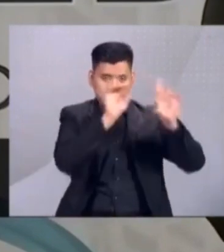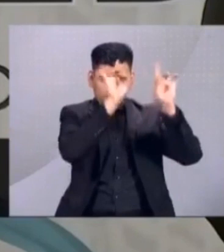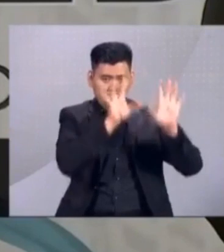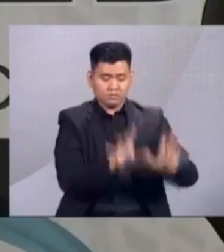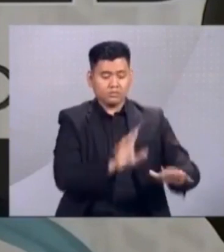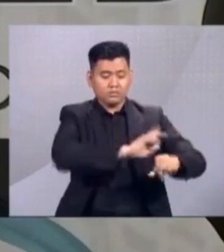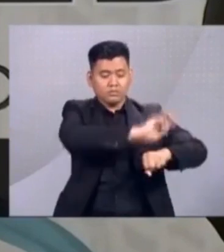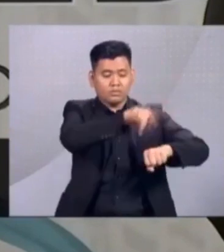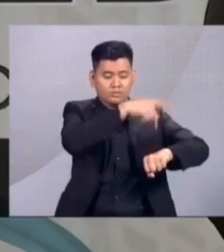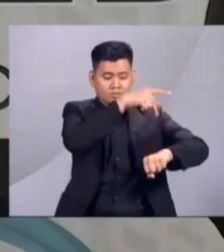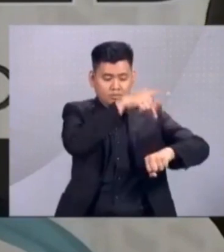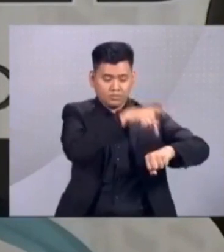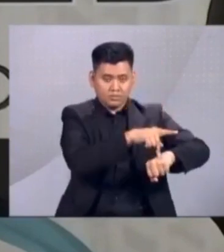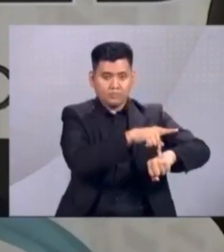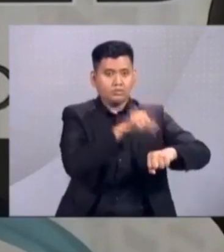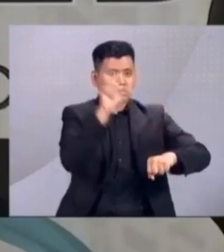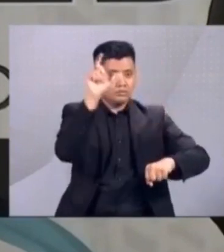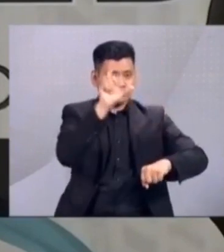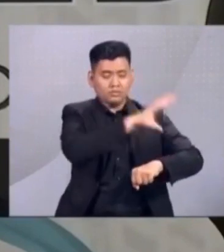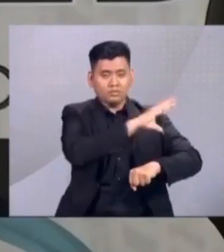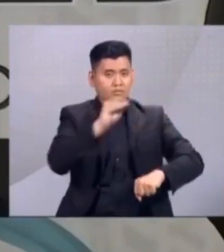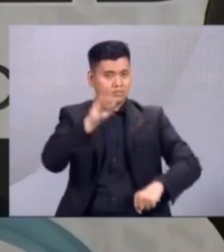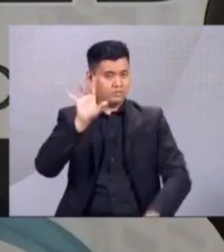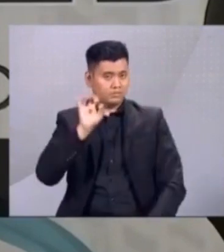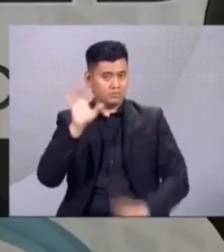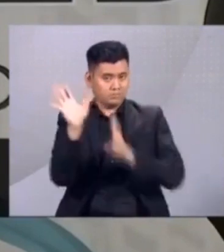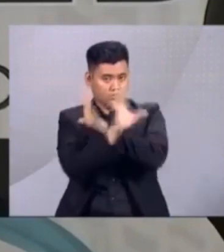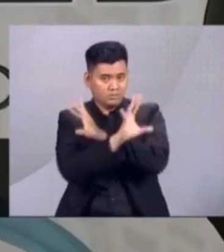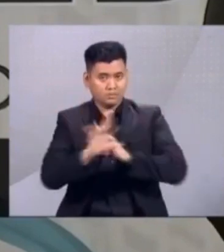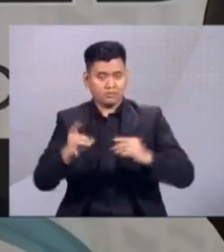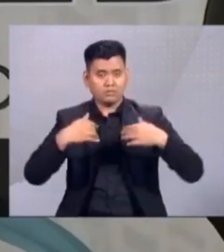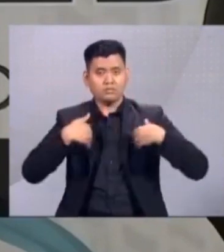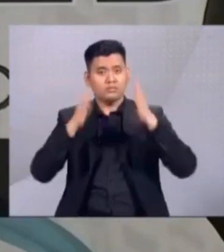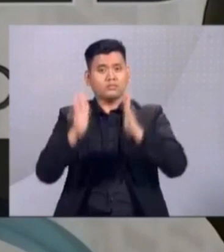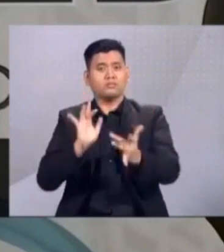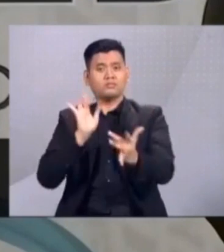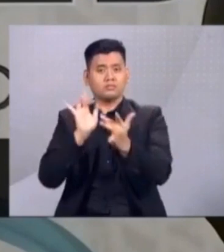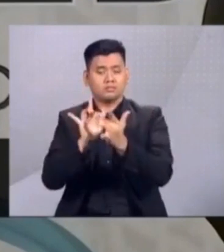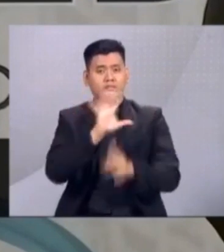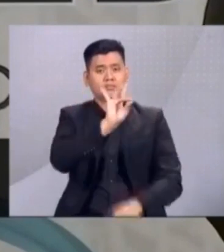Sarawak ada 1 kes kontak rapat kepada kes positif COVID-19, iaitu kes